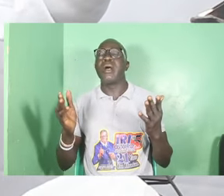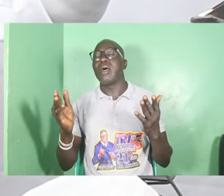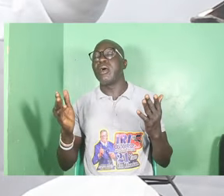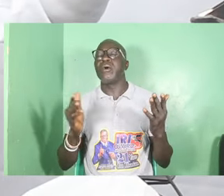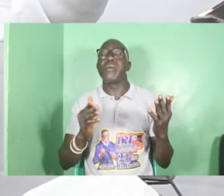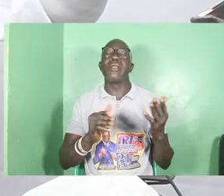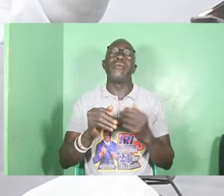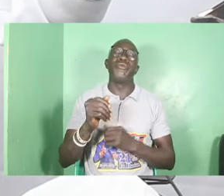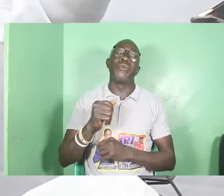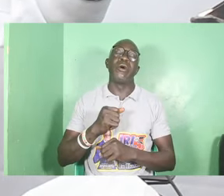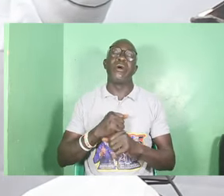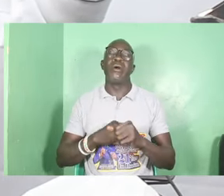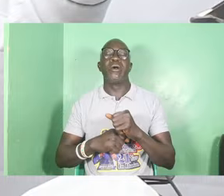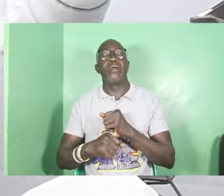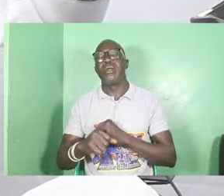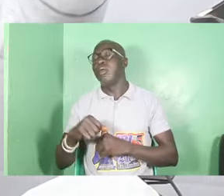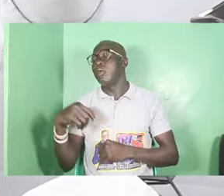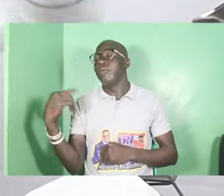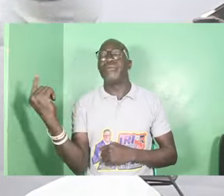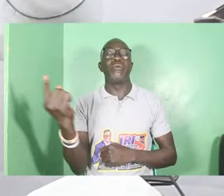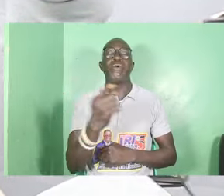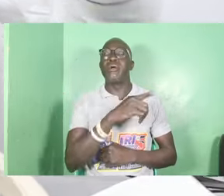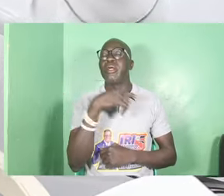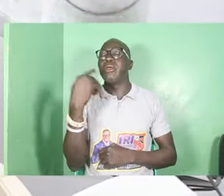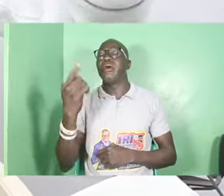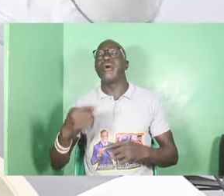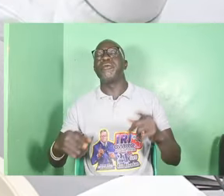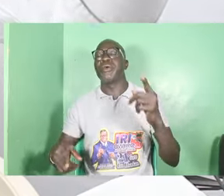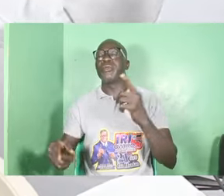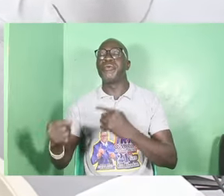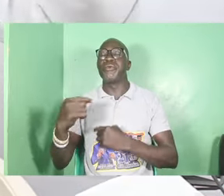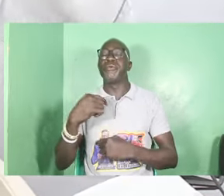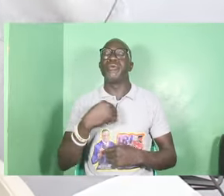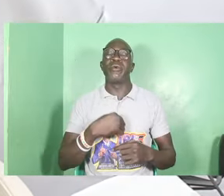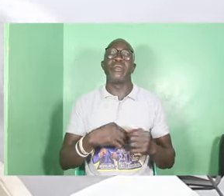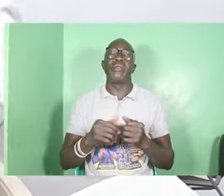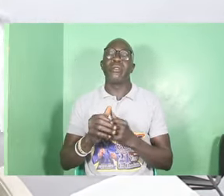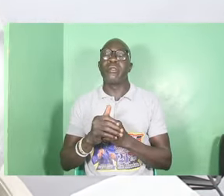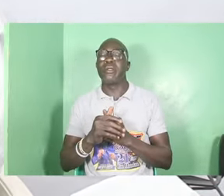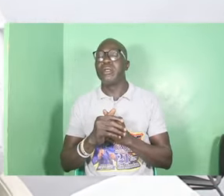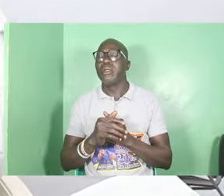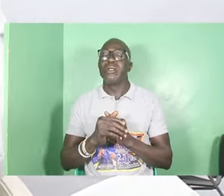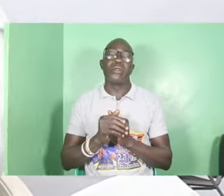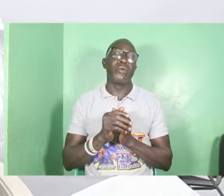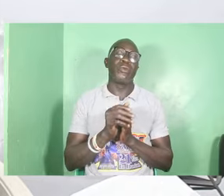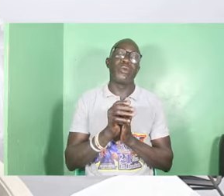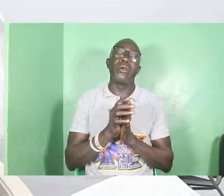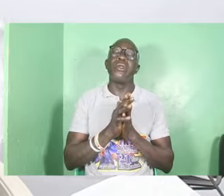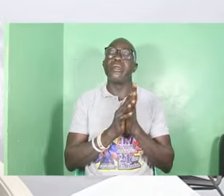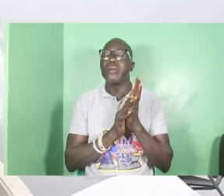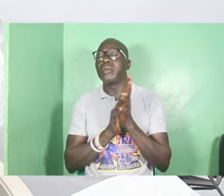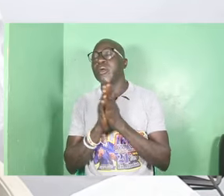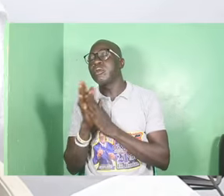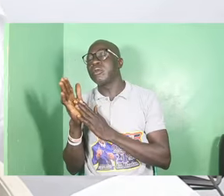Oluwa ope ni fun o fun ore ope to fi han mi lowo